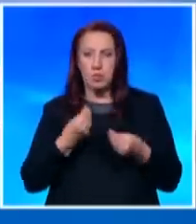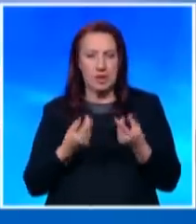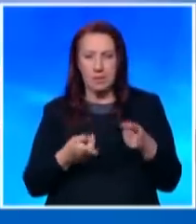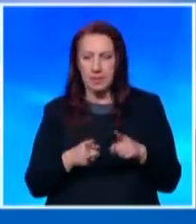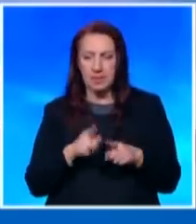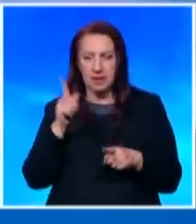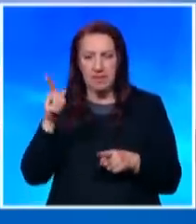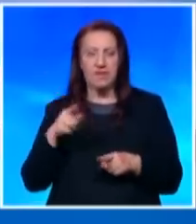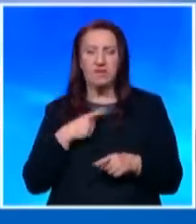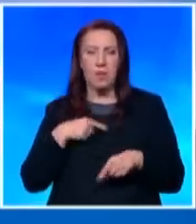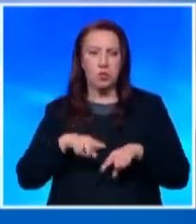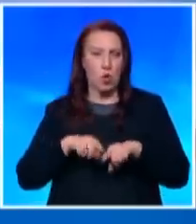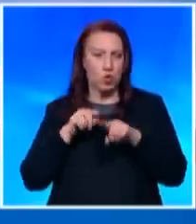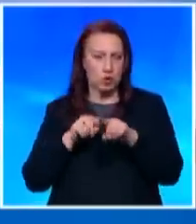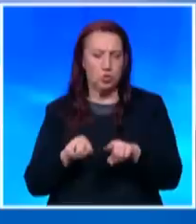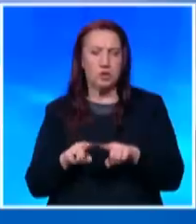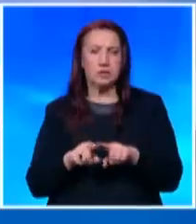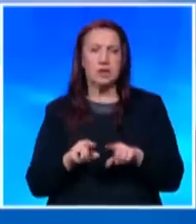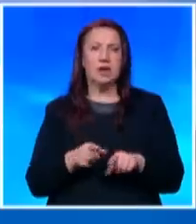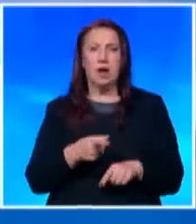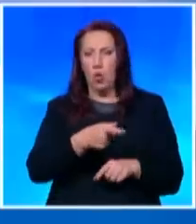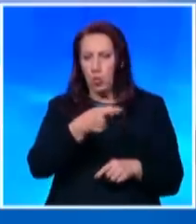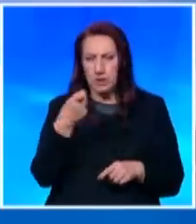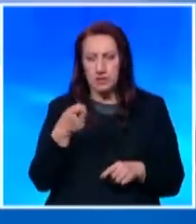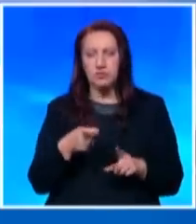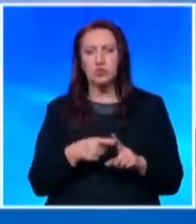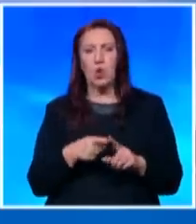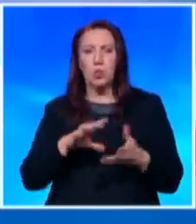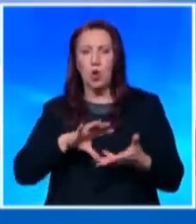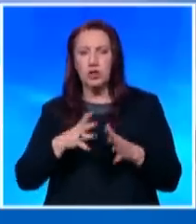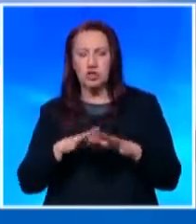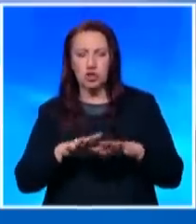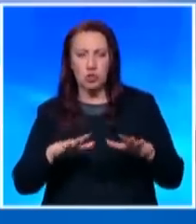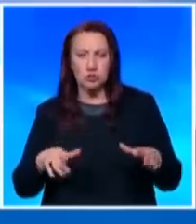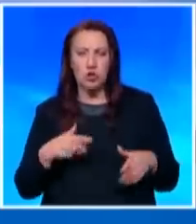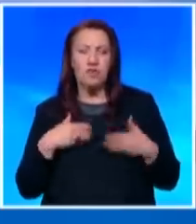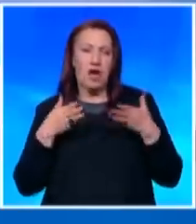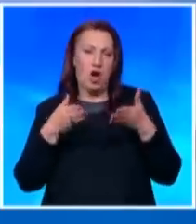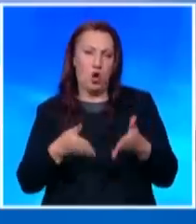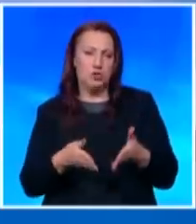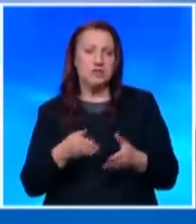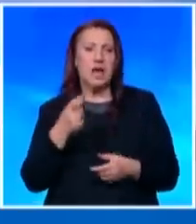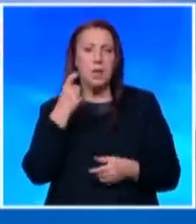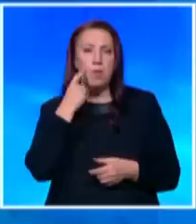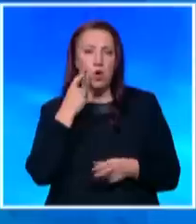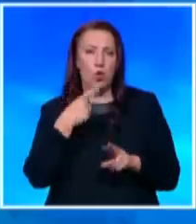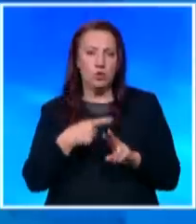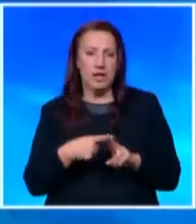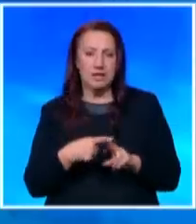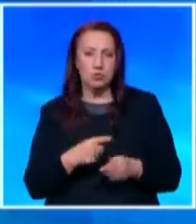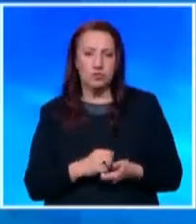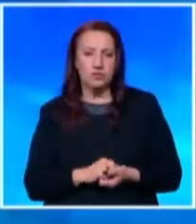и политическата обстановка в студиото на БТ новините е бивши директор на Националната следствена служба Бойко Найденов. Добър вечер и добре